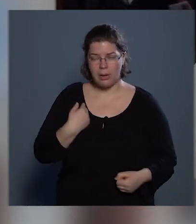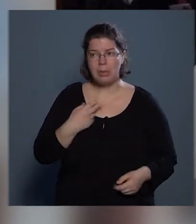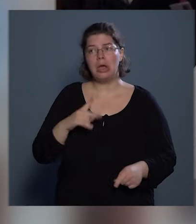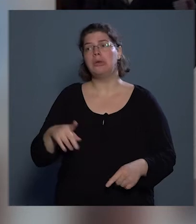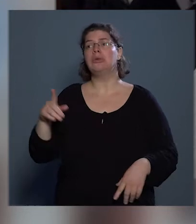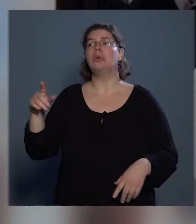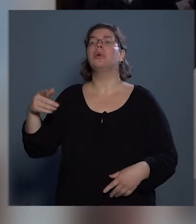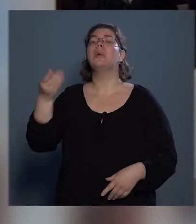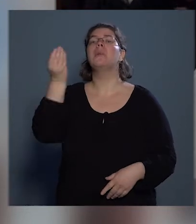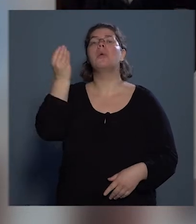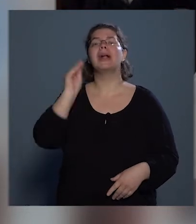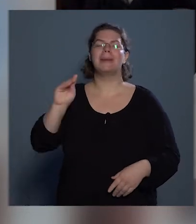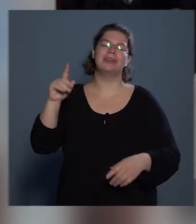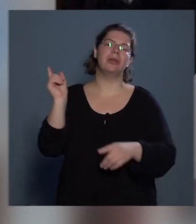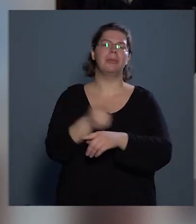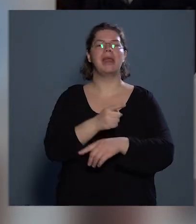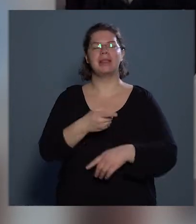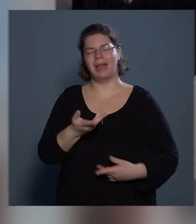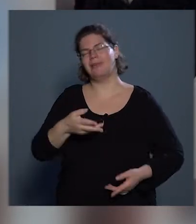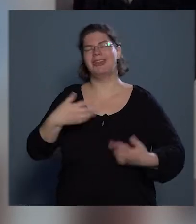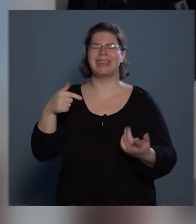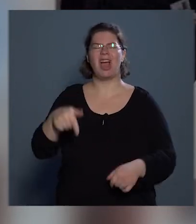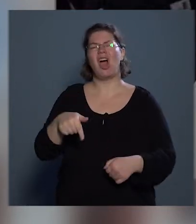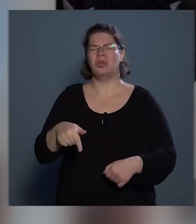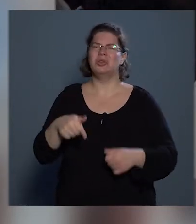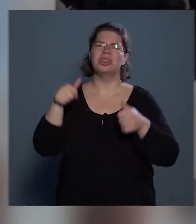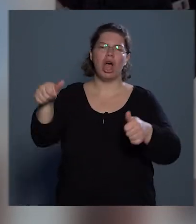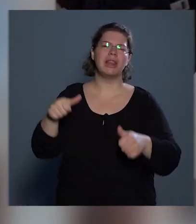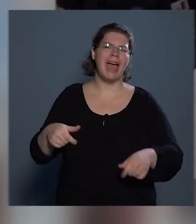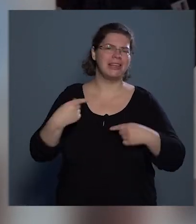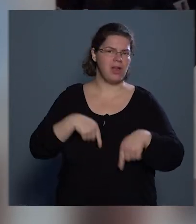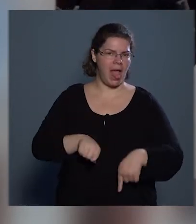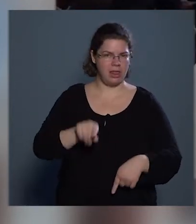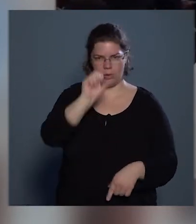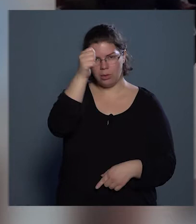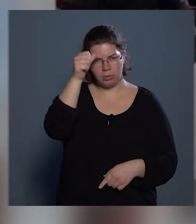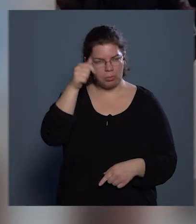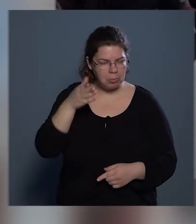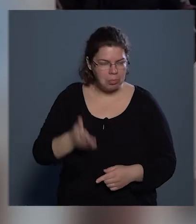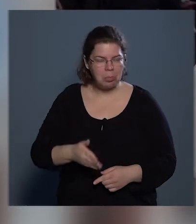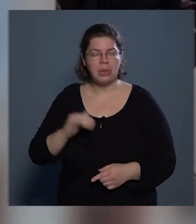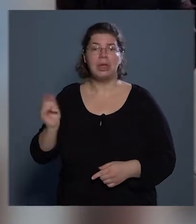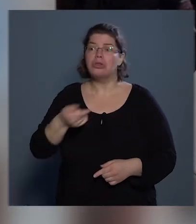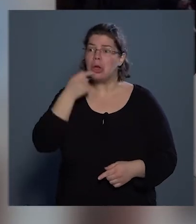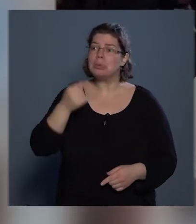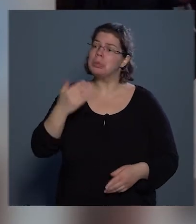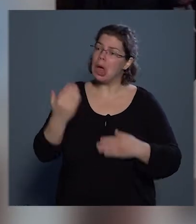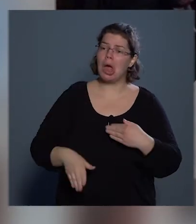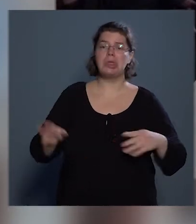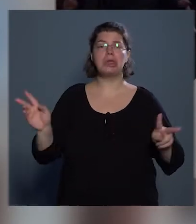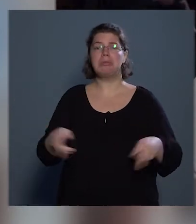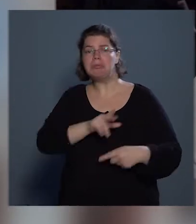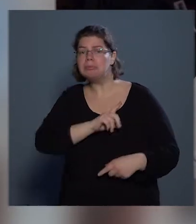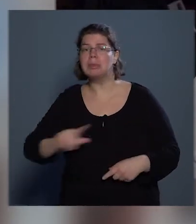a polgármester, illetve akkor tanácselnöknek hívták őt, és azt mondta, hogy addig innen nem mész